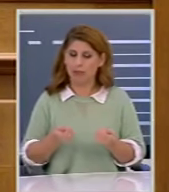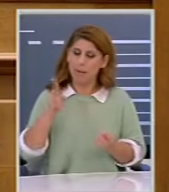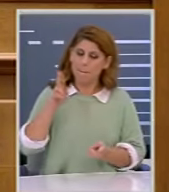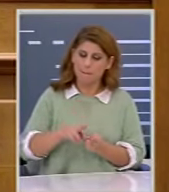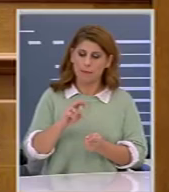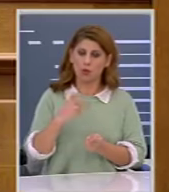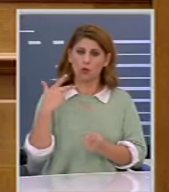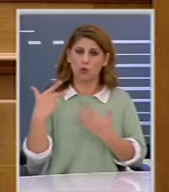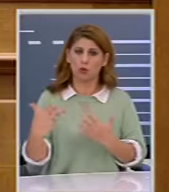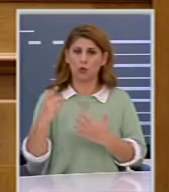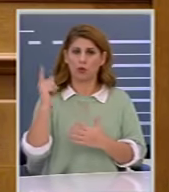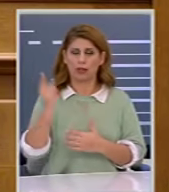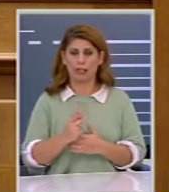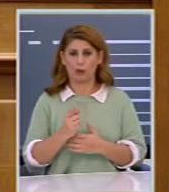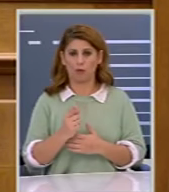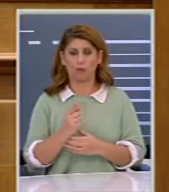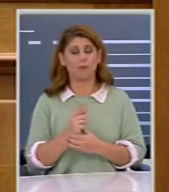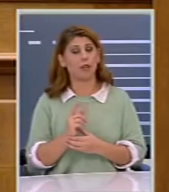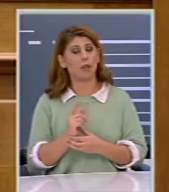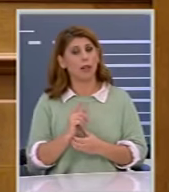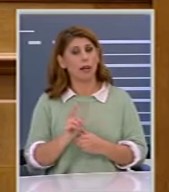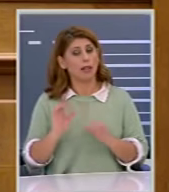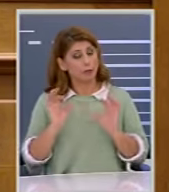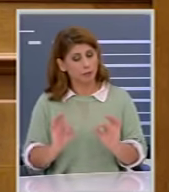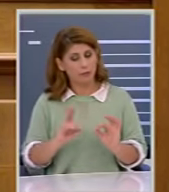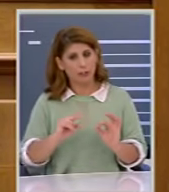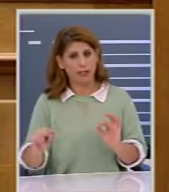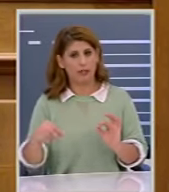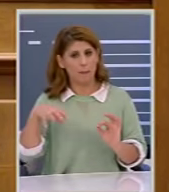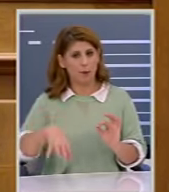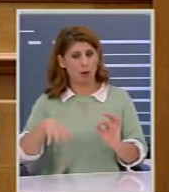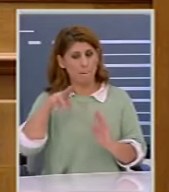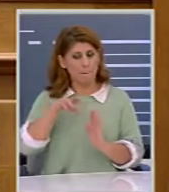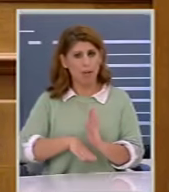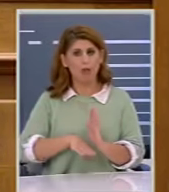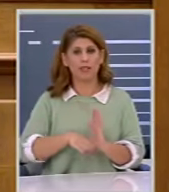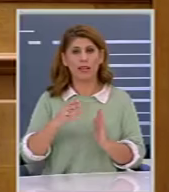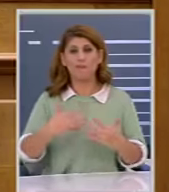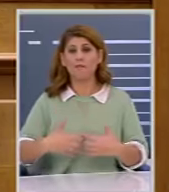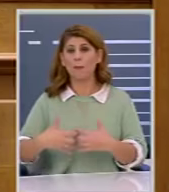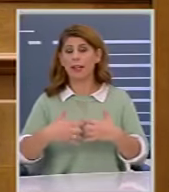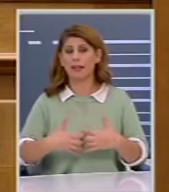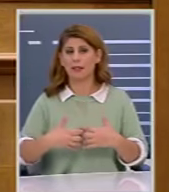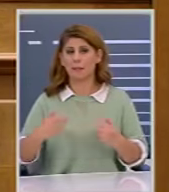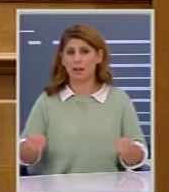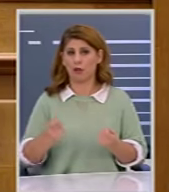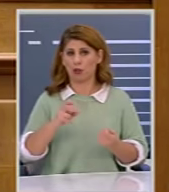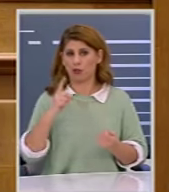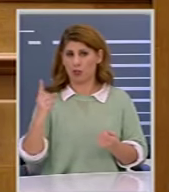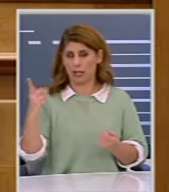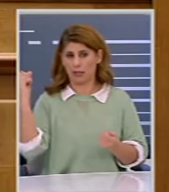κατά 28%. Την ίδια ακριβώς περίοδο μειώθηκε η βιομηχανική μας παραγωγή κατά